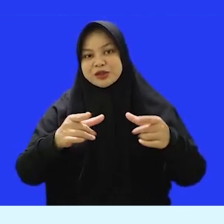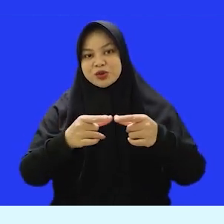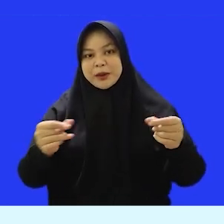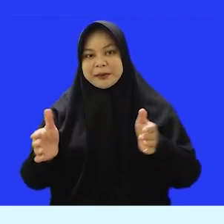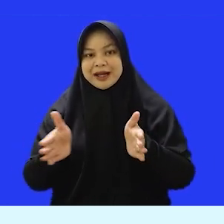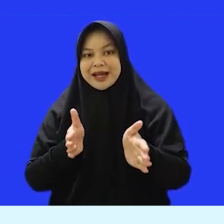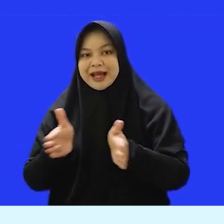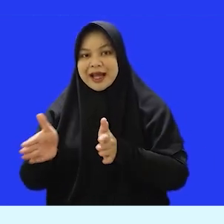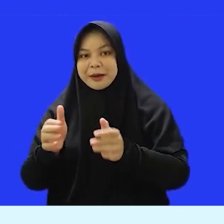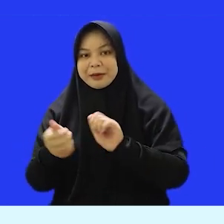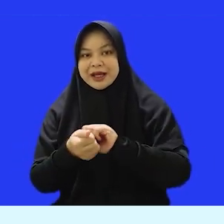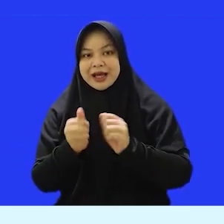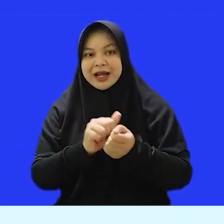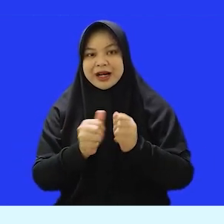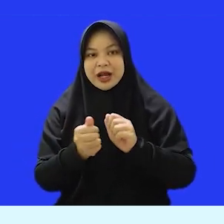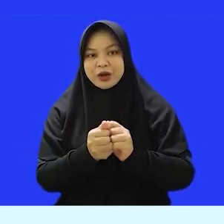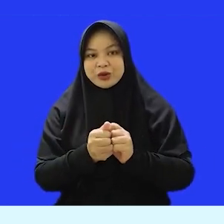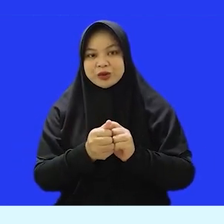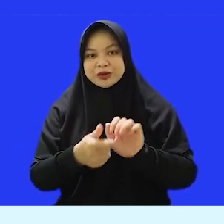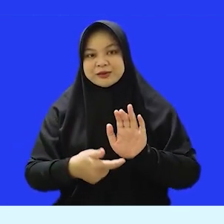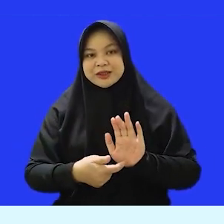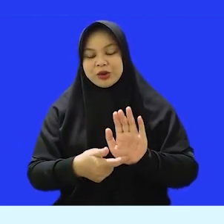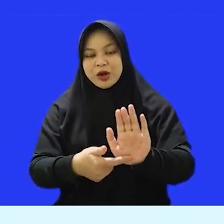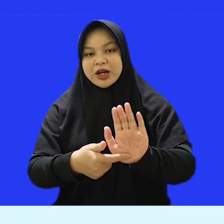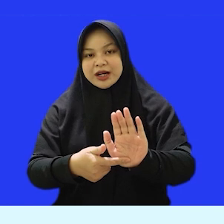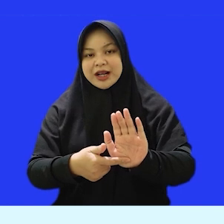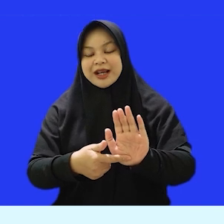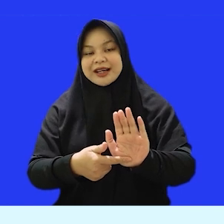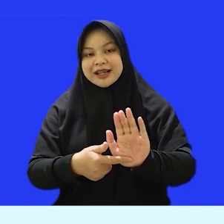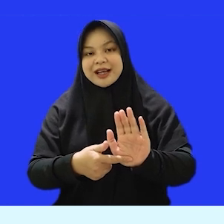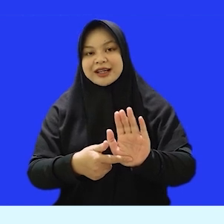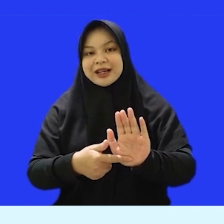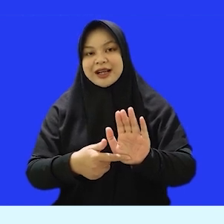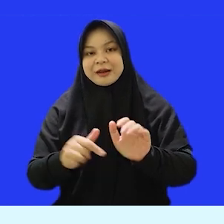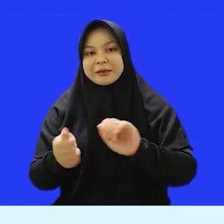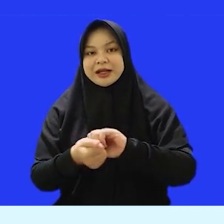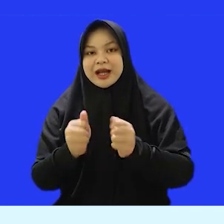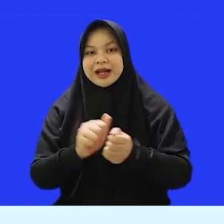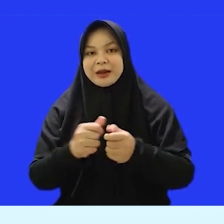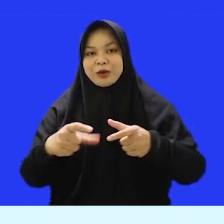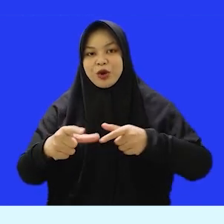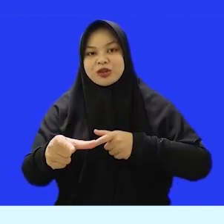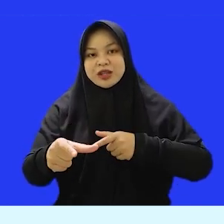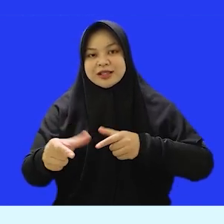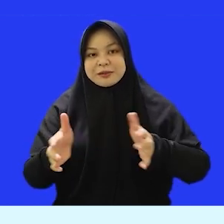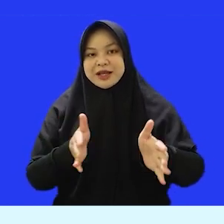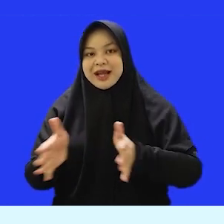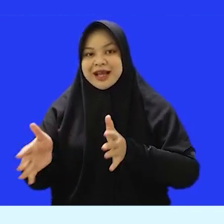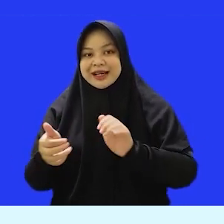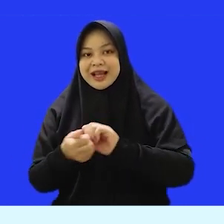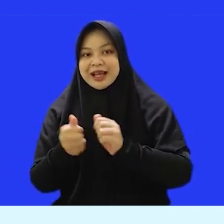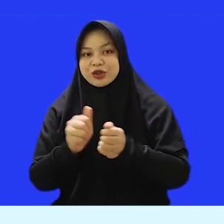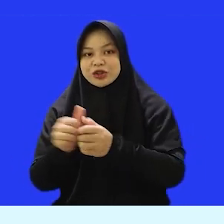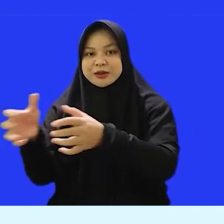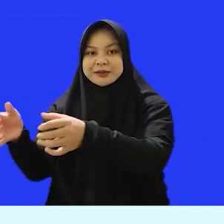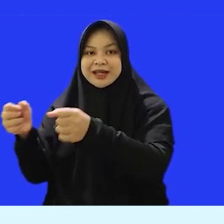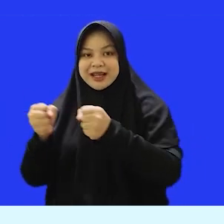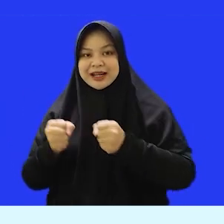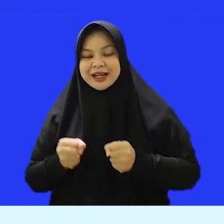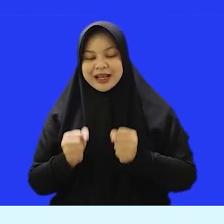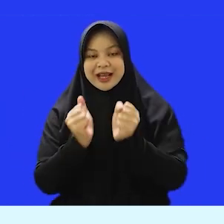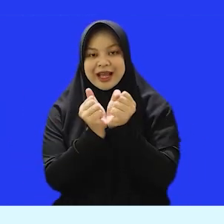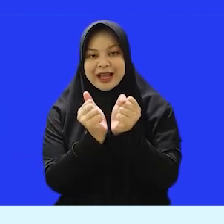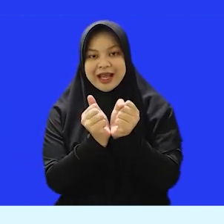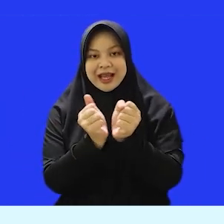SP2HP, kemudian melakukan gelar perkara untuk proses penanganan kasus, penahanan, penetapan